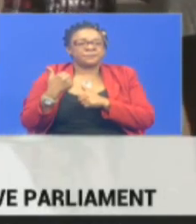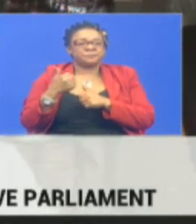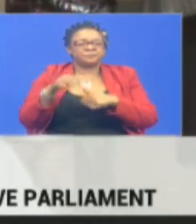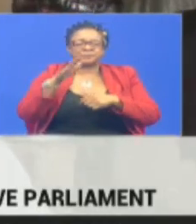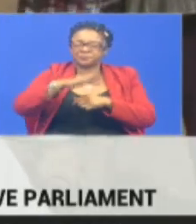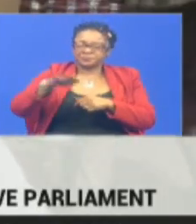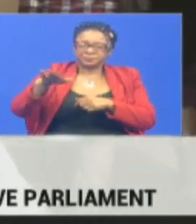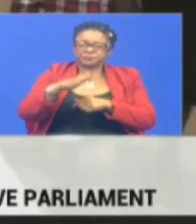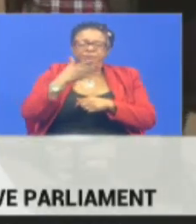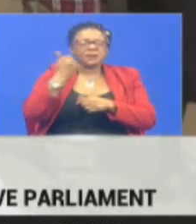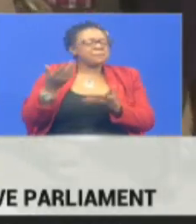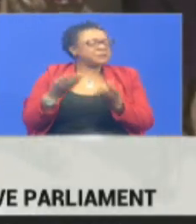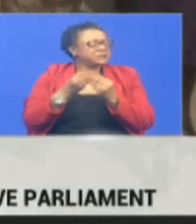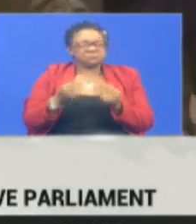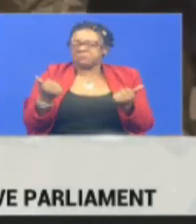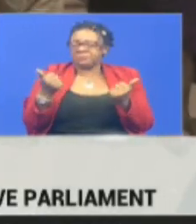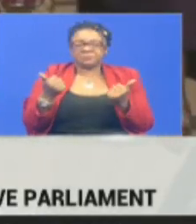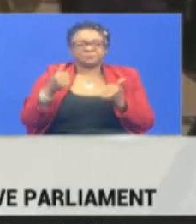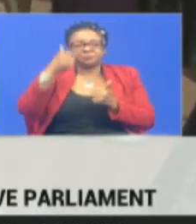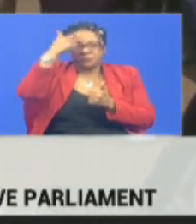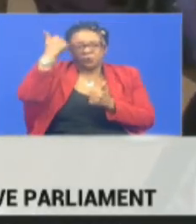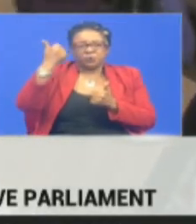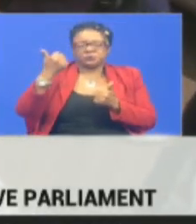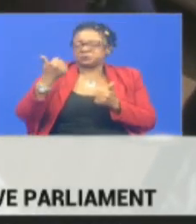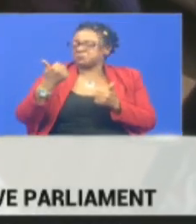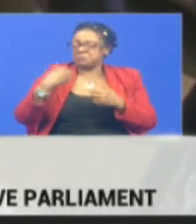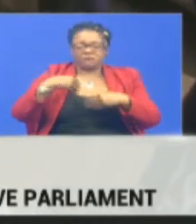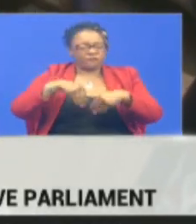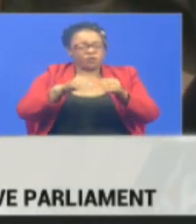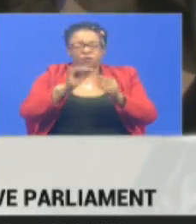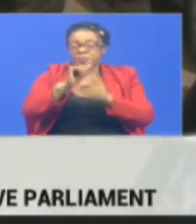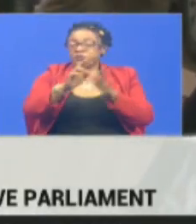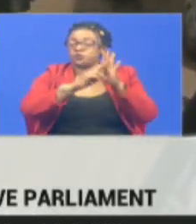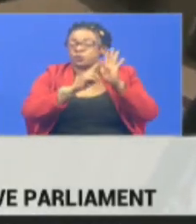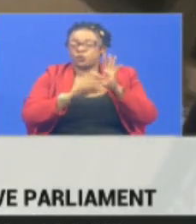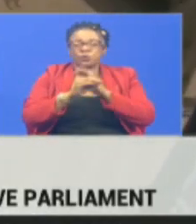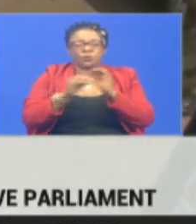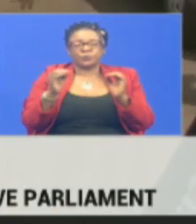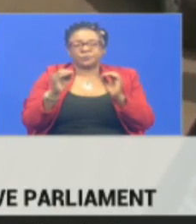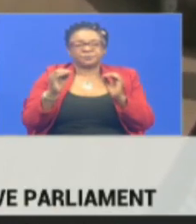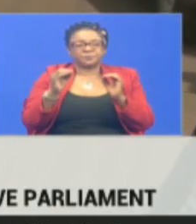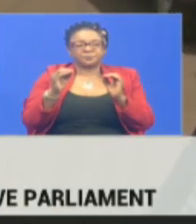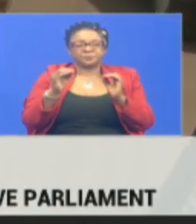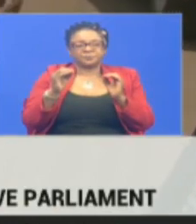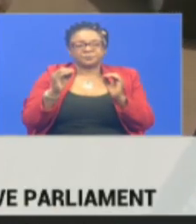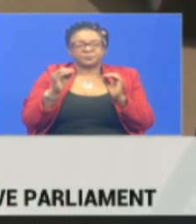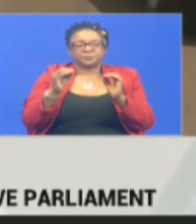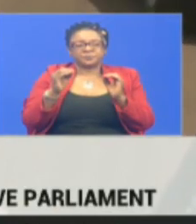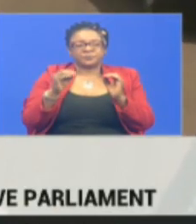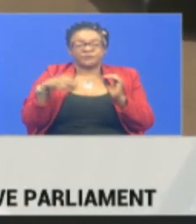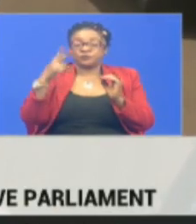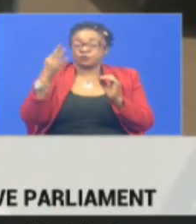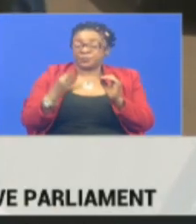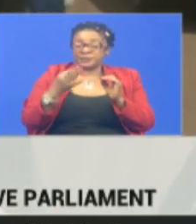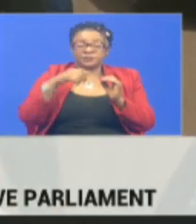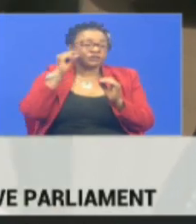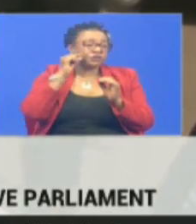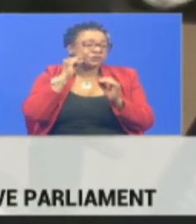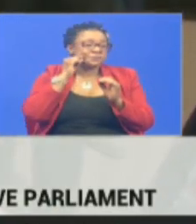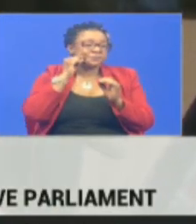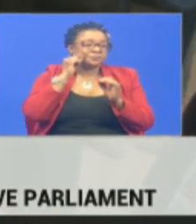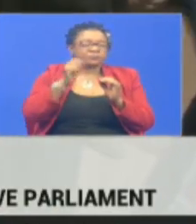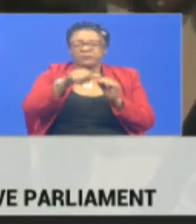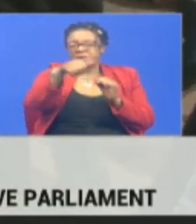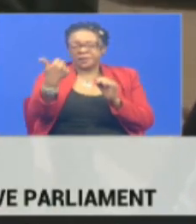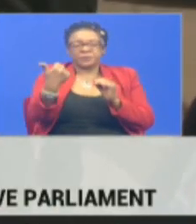vizuri ifunjwe kwa sababu imekosa kutekeleza ile rule ya two-thirds gender. Ile ingine, hii